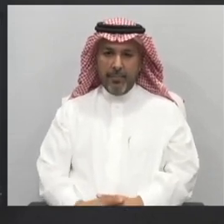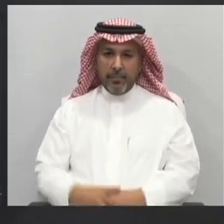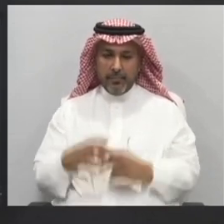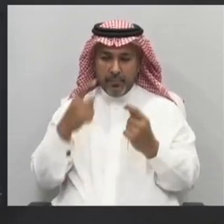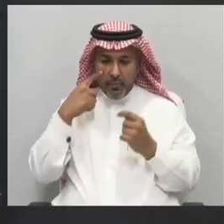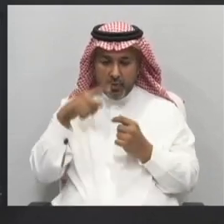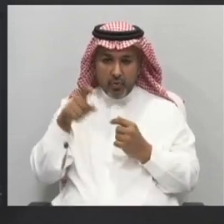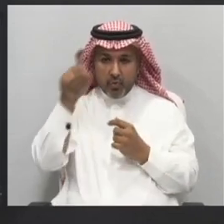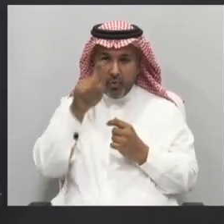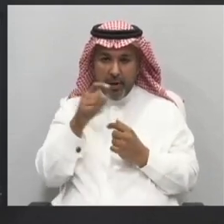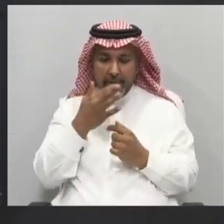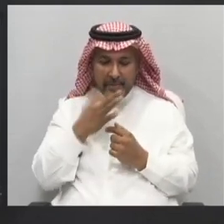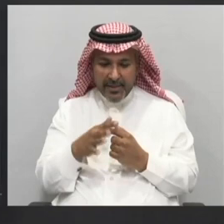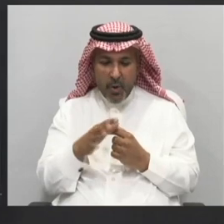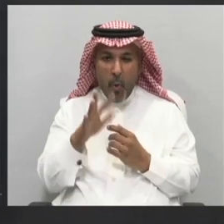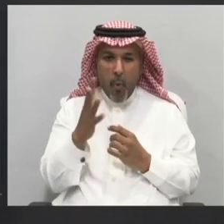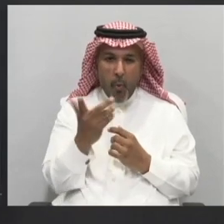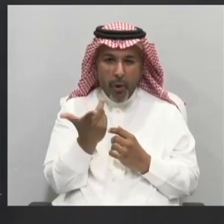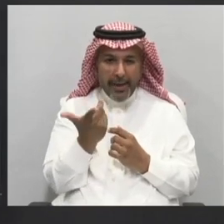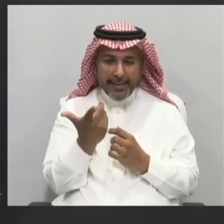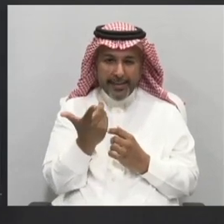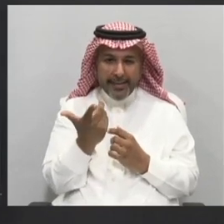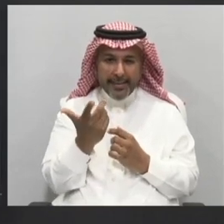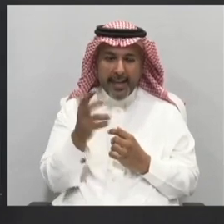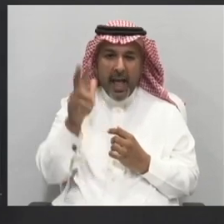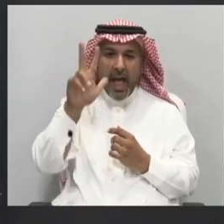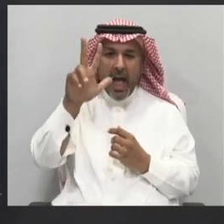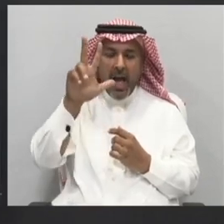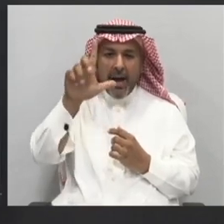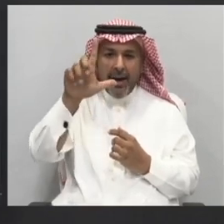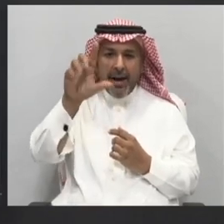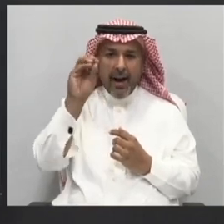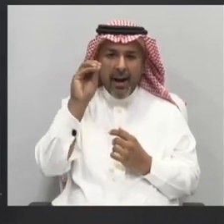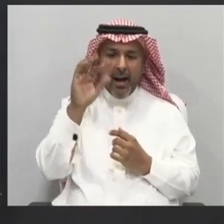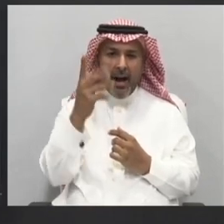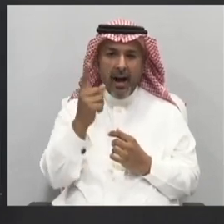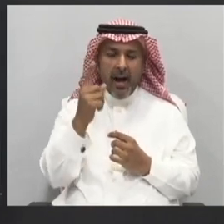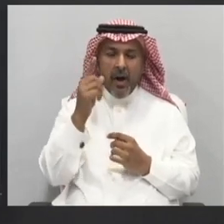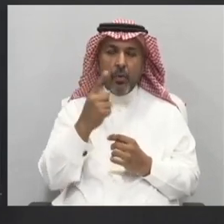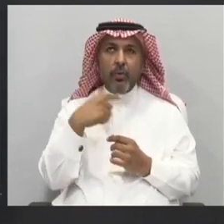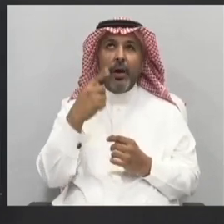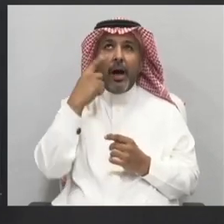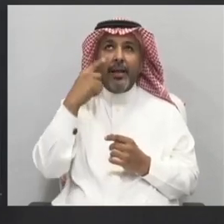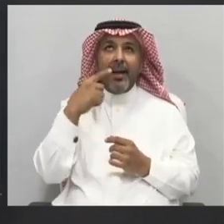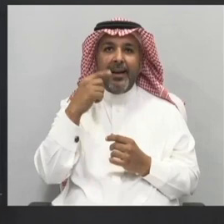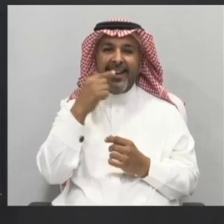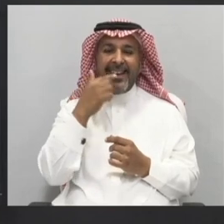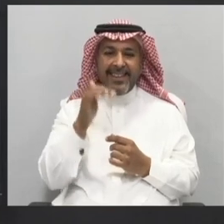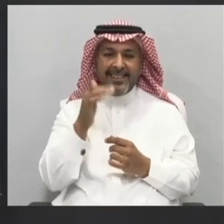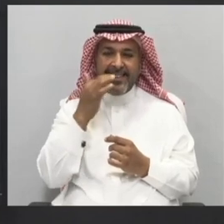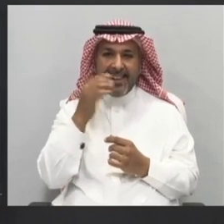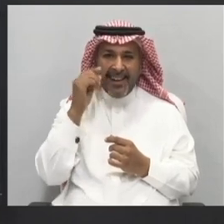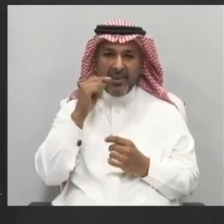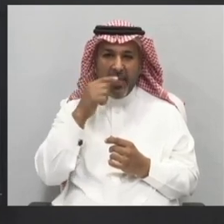مباشره يشخص بصره الى السماء فطره من عند الله فطرها فطر هذا الطفل من غير تعليم ومن غير